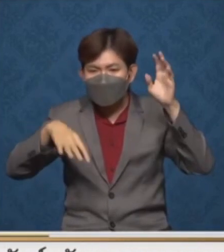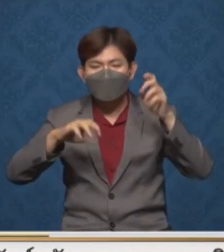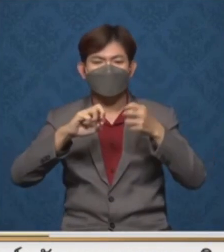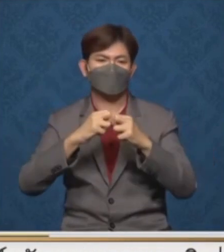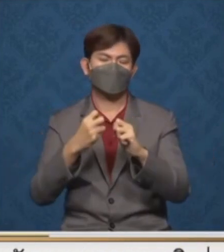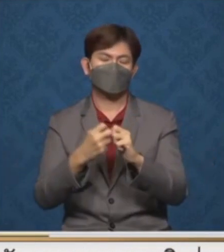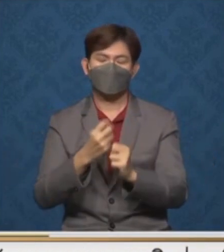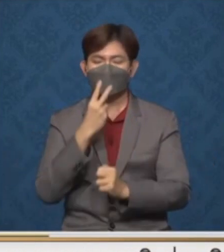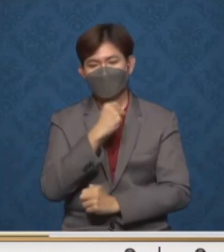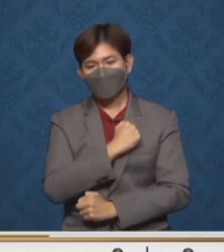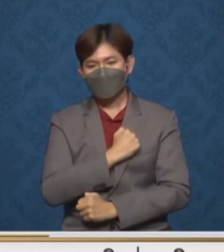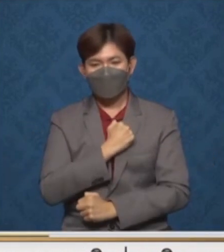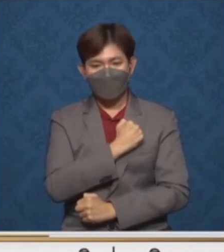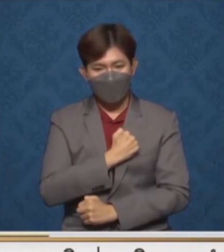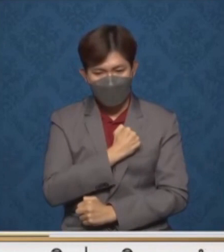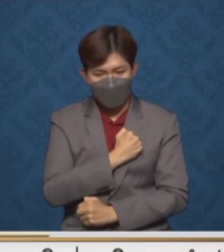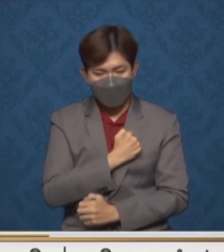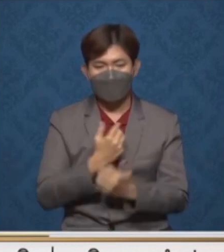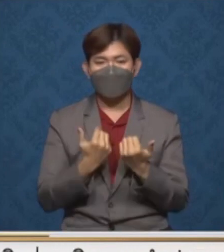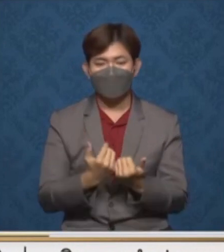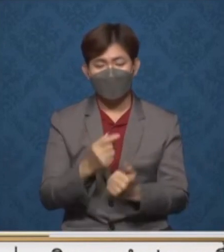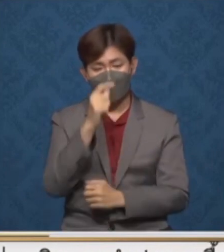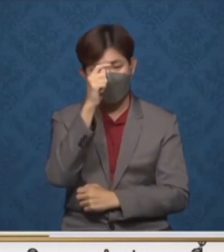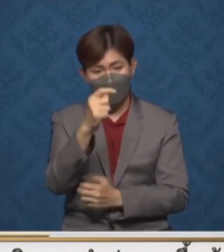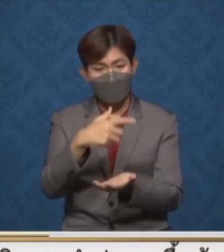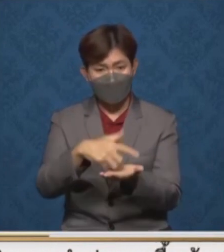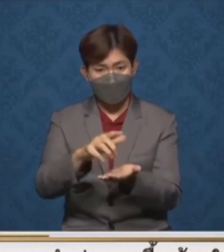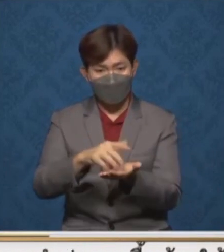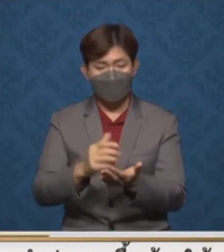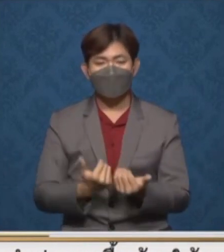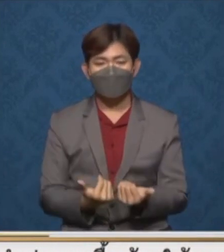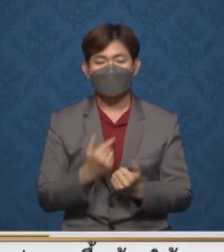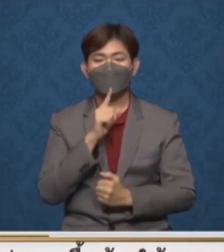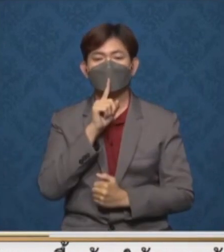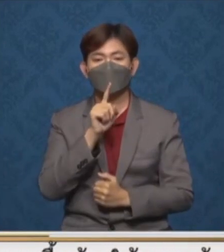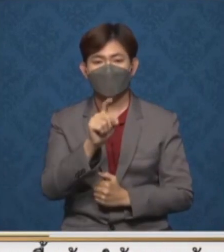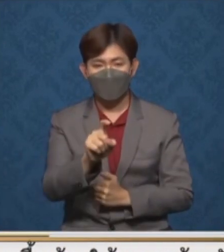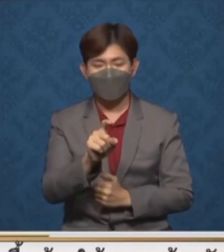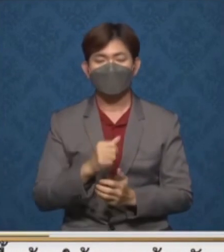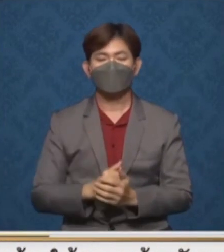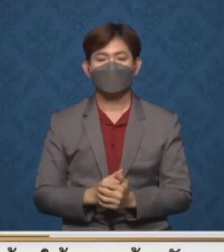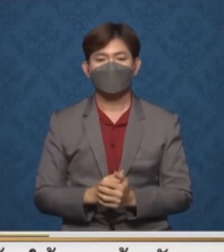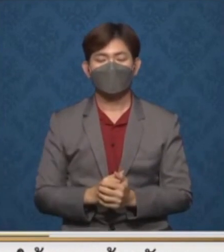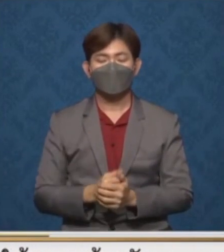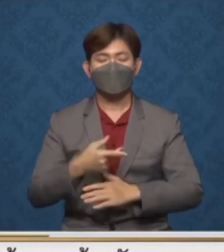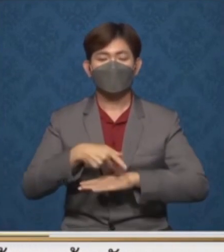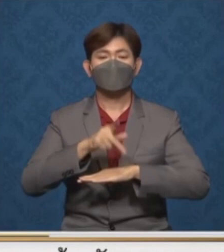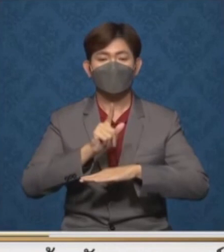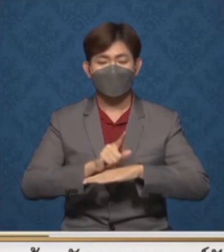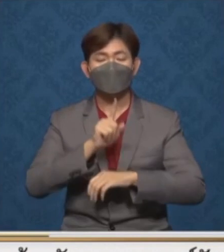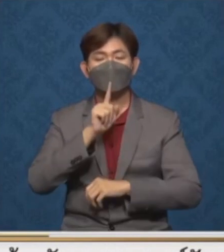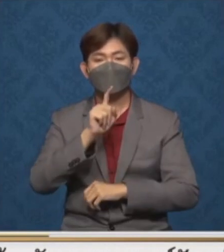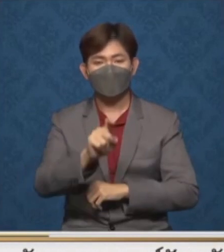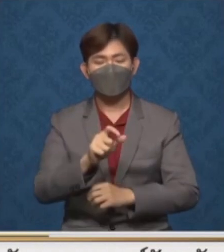ทั้งนี้เรียนด้วยความเคารพว่าสิ่งเหล่านี้เนี่ยผมอยากจะถามกราบเรียนต่อท่านประธานว่าสิ่งอันนี้เนี่